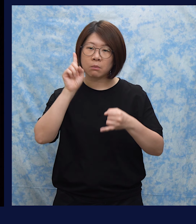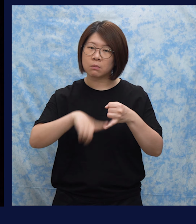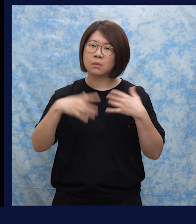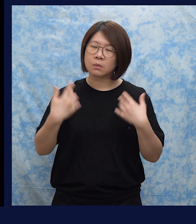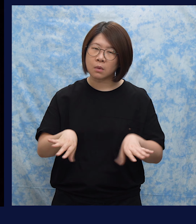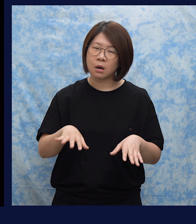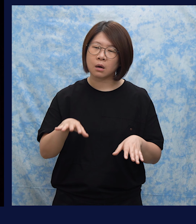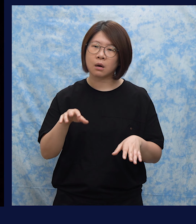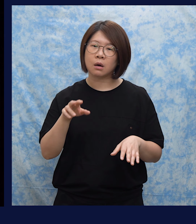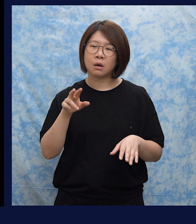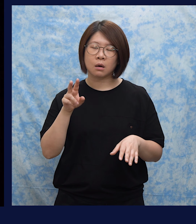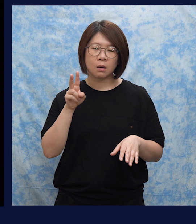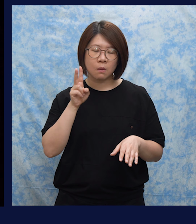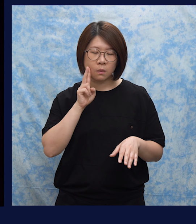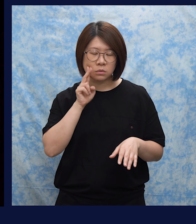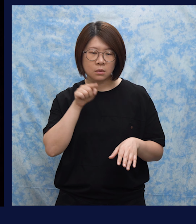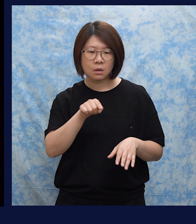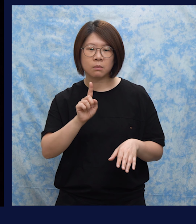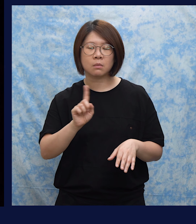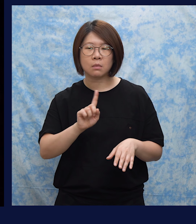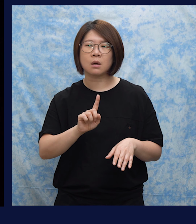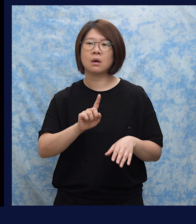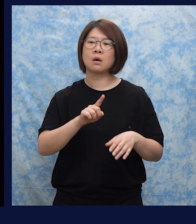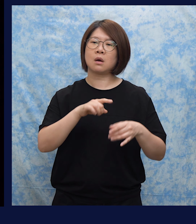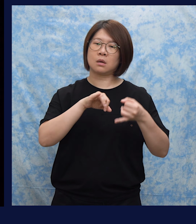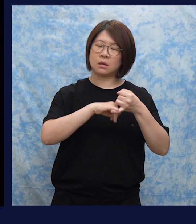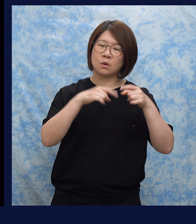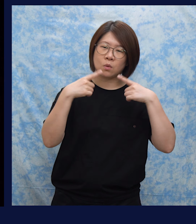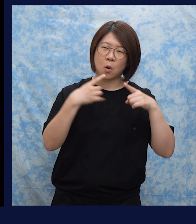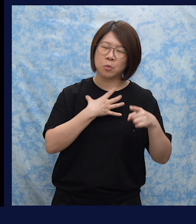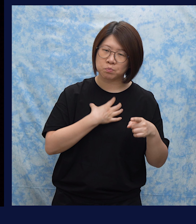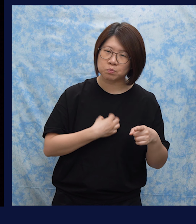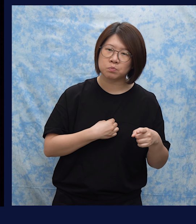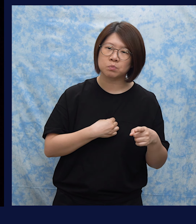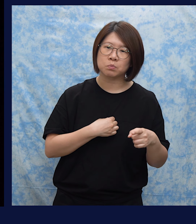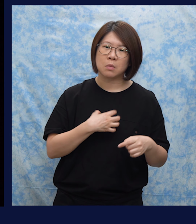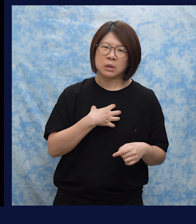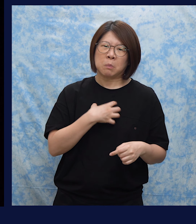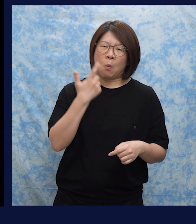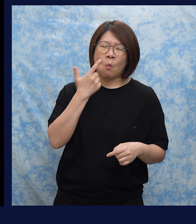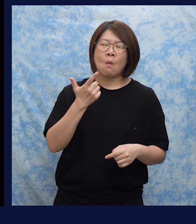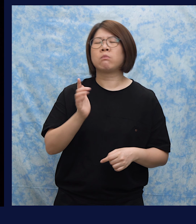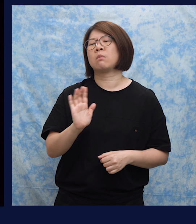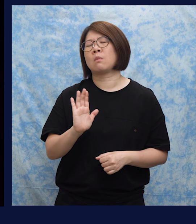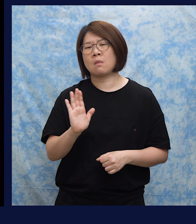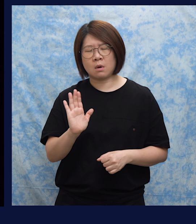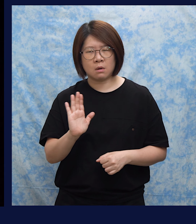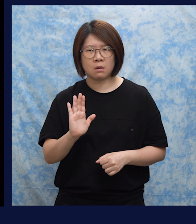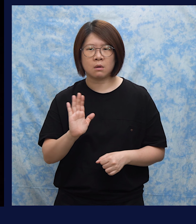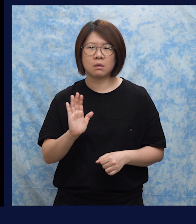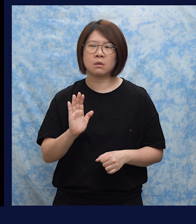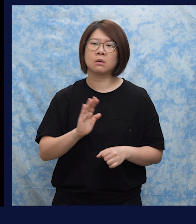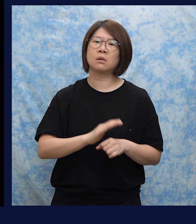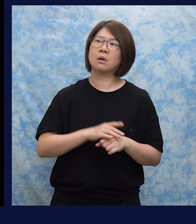尾嘅時候咧，佢又冇呢一個約翰受難曲嘅釋懷嘅感覺咁大嘅喎。佢嘅歌詞大家都